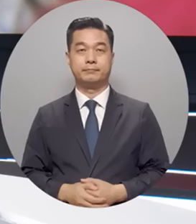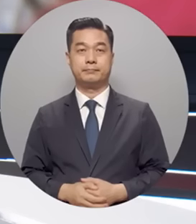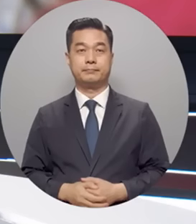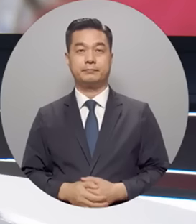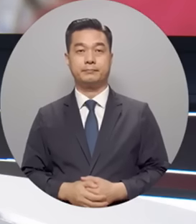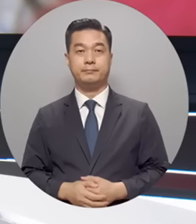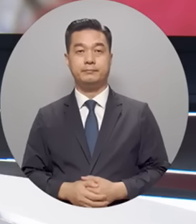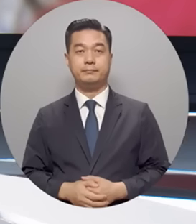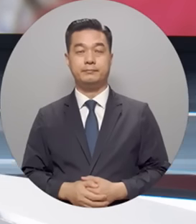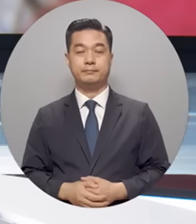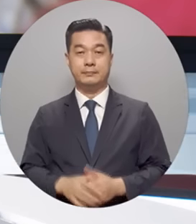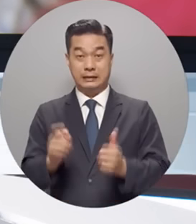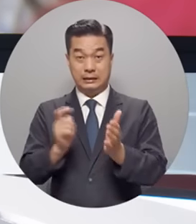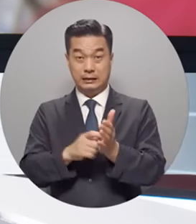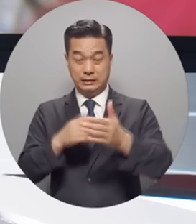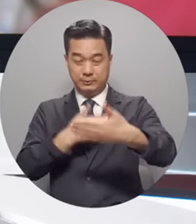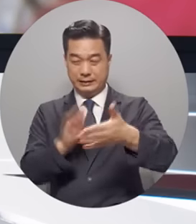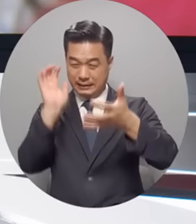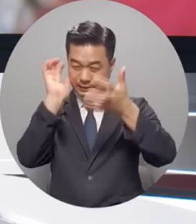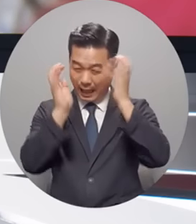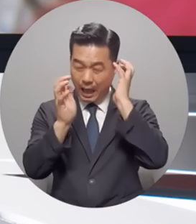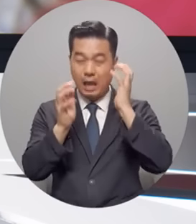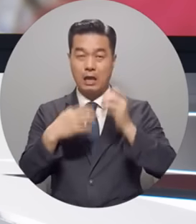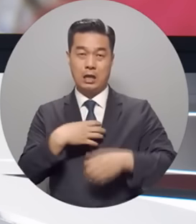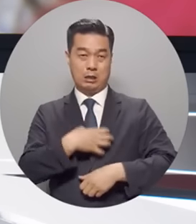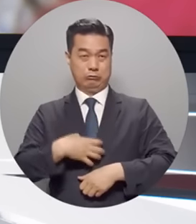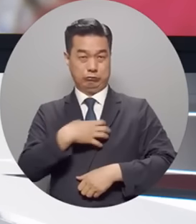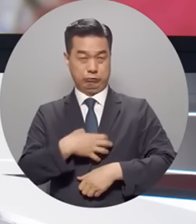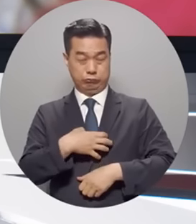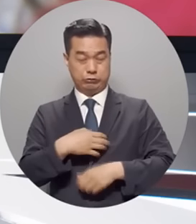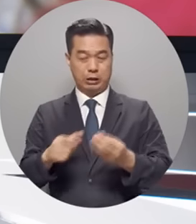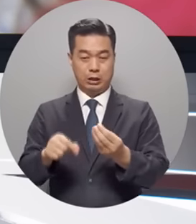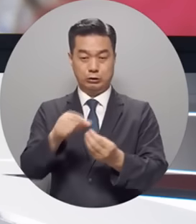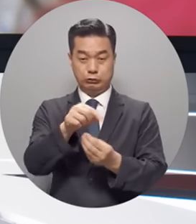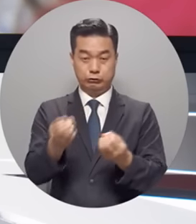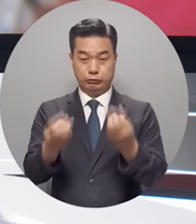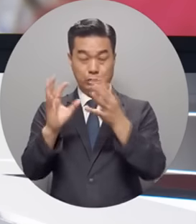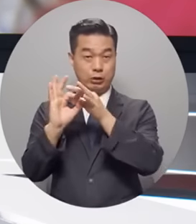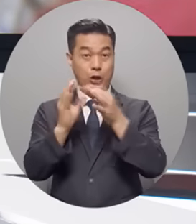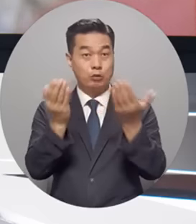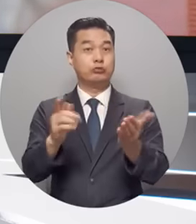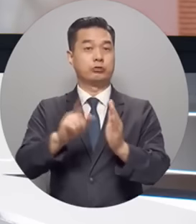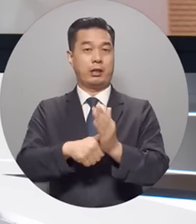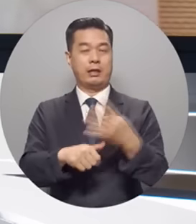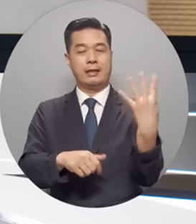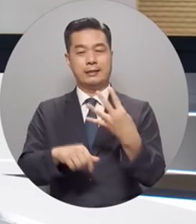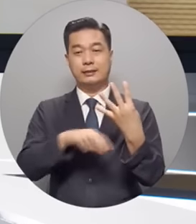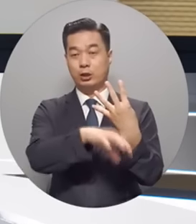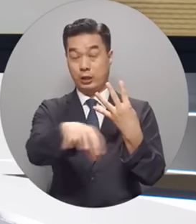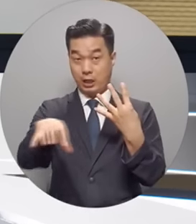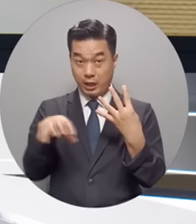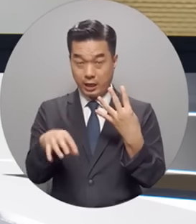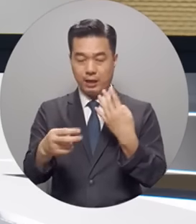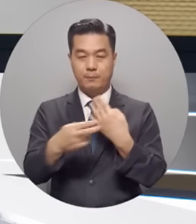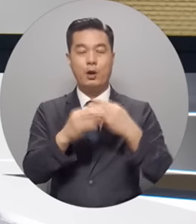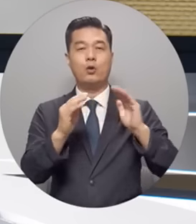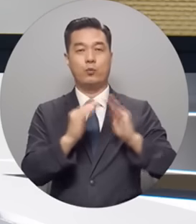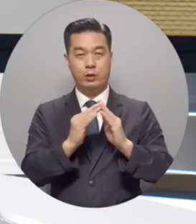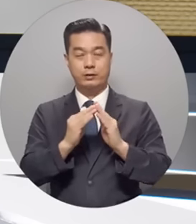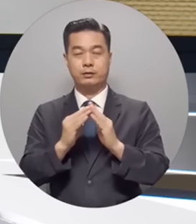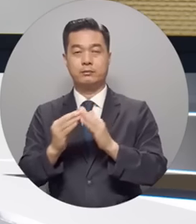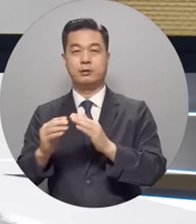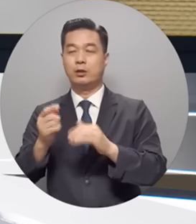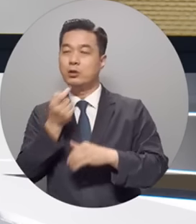정부는 응급실 대란 우려가 정점에이를 전망인 추석 연휴엔 4천개 당직 병의원이 문을 열도록